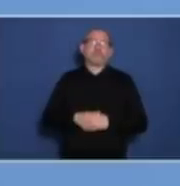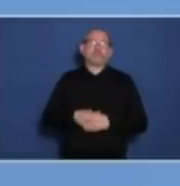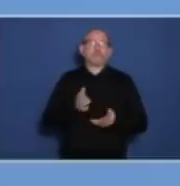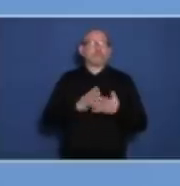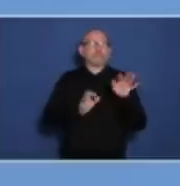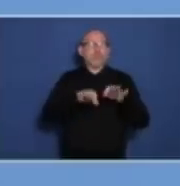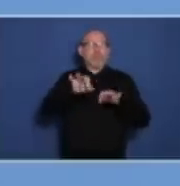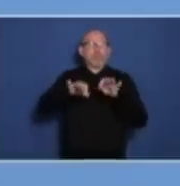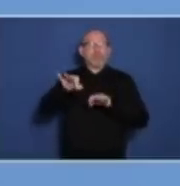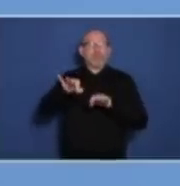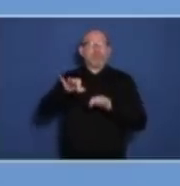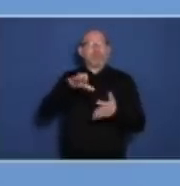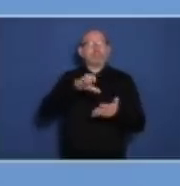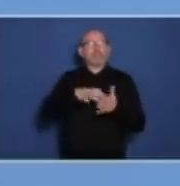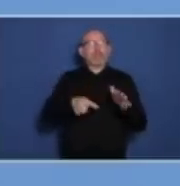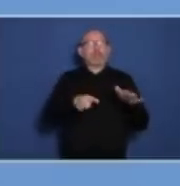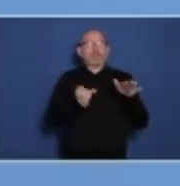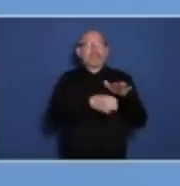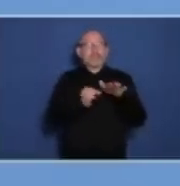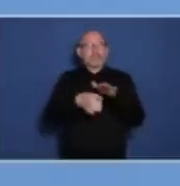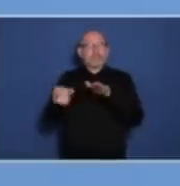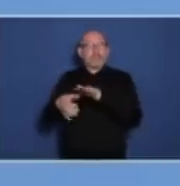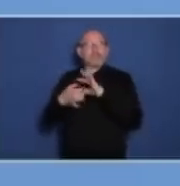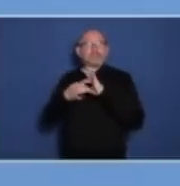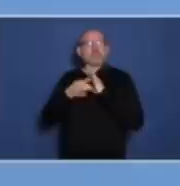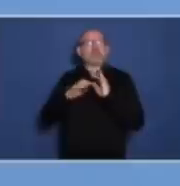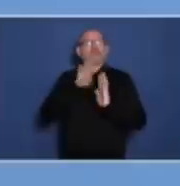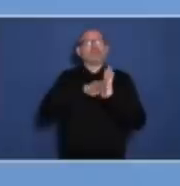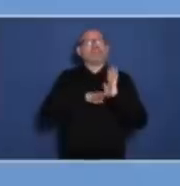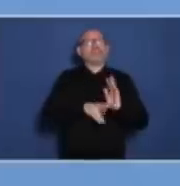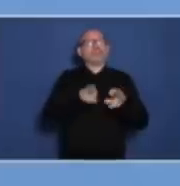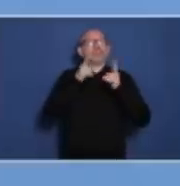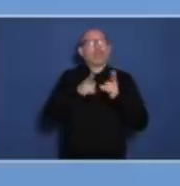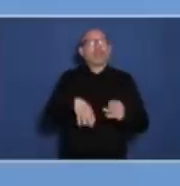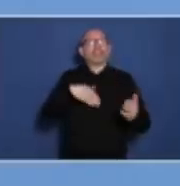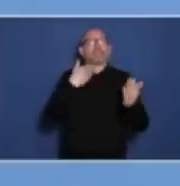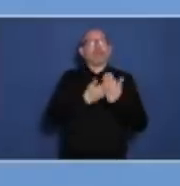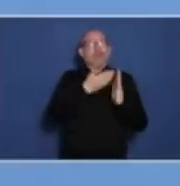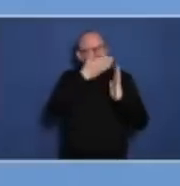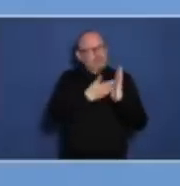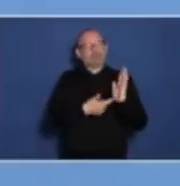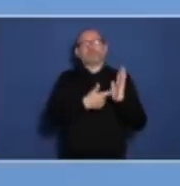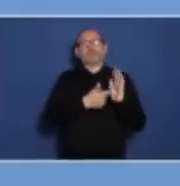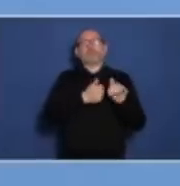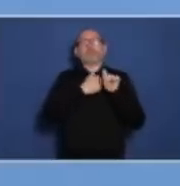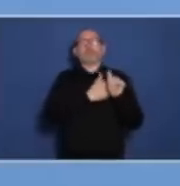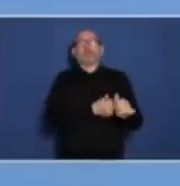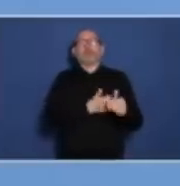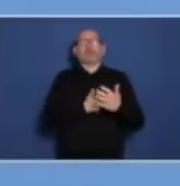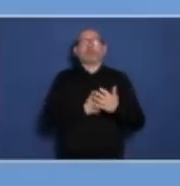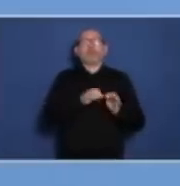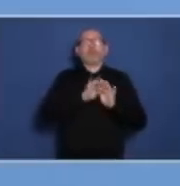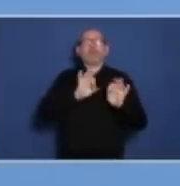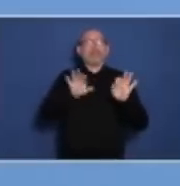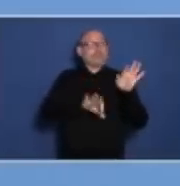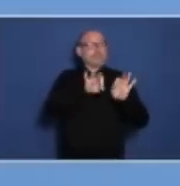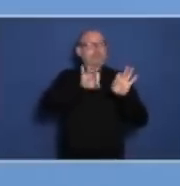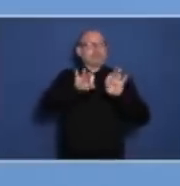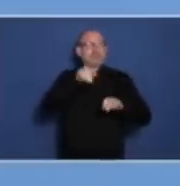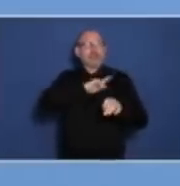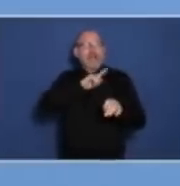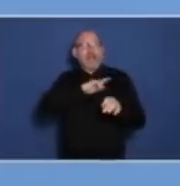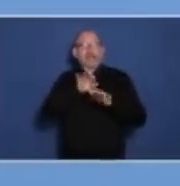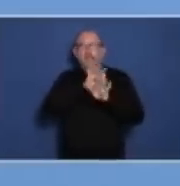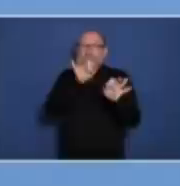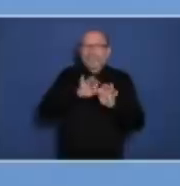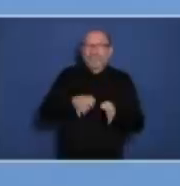Auswahlentscheidungen bei Stellenbesetzungen finden entsprechend der verfassungsrechtlichen Vorgaben statt, nach einer besten Auslese. Da zählen Eignung, Befähigung und